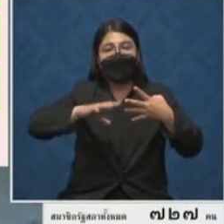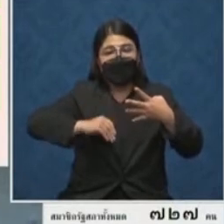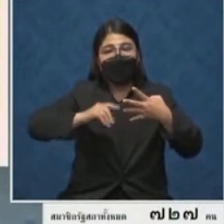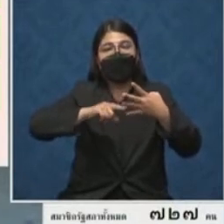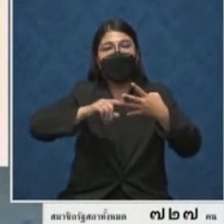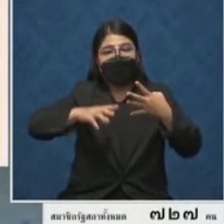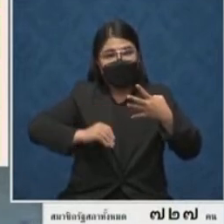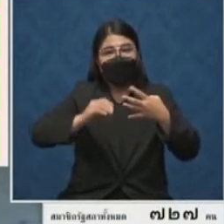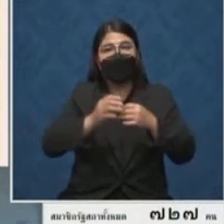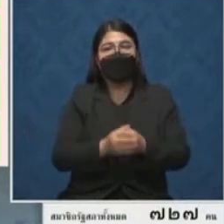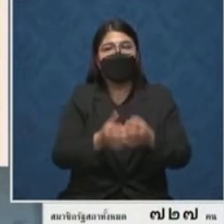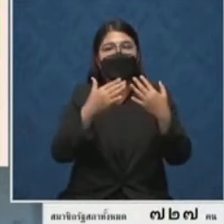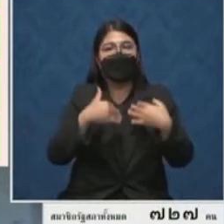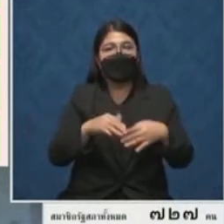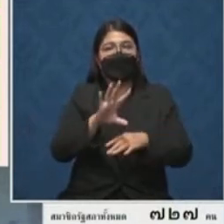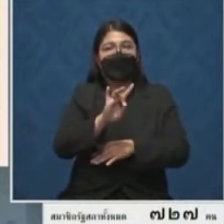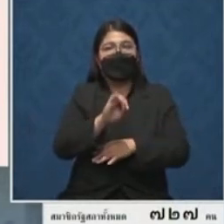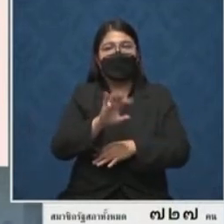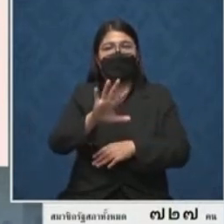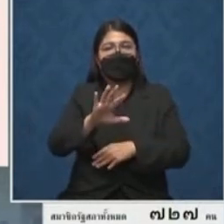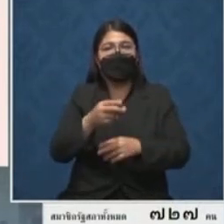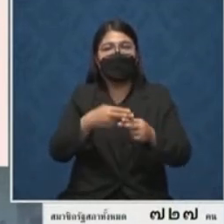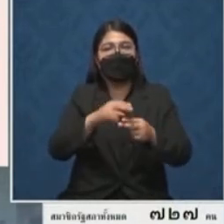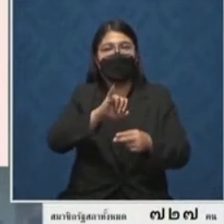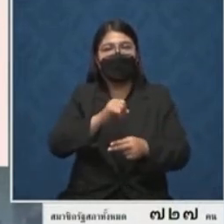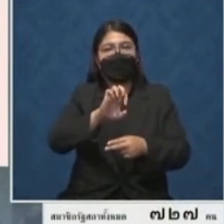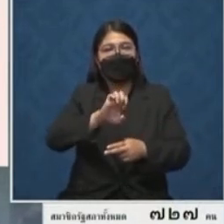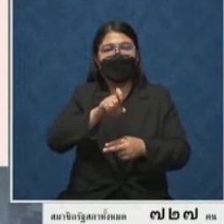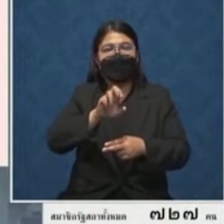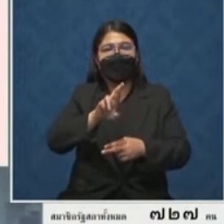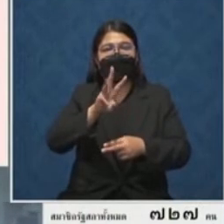การ 85นายจิรวัฒน์อรัญญกานนท์